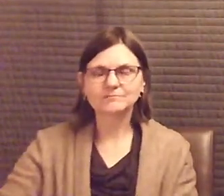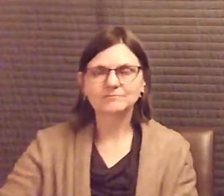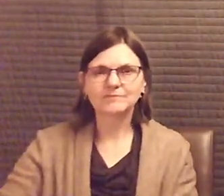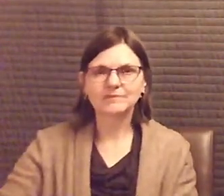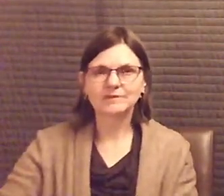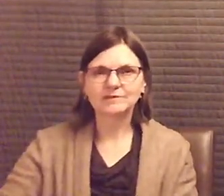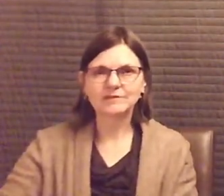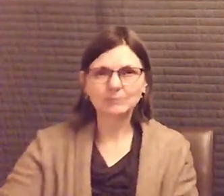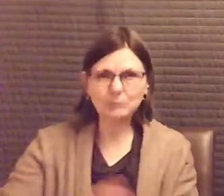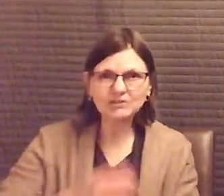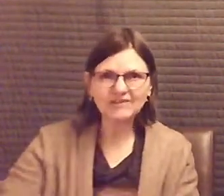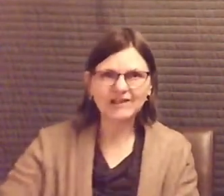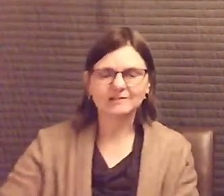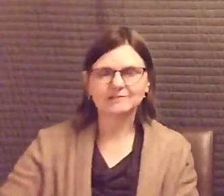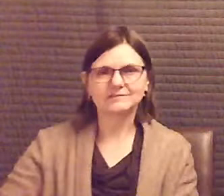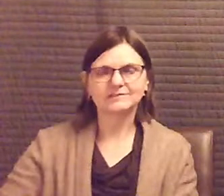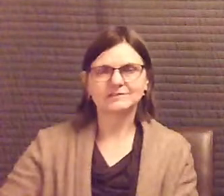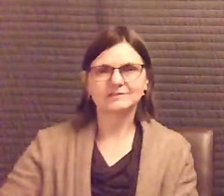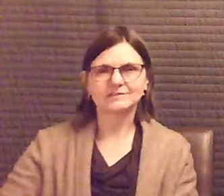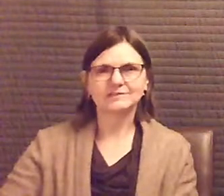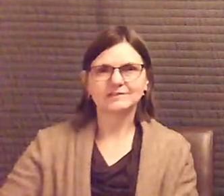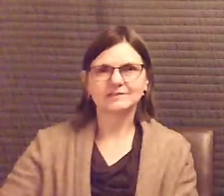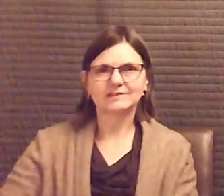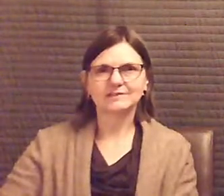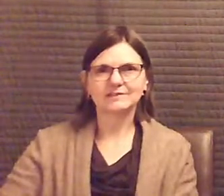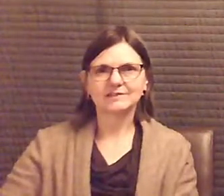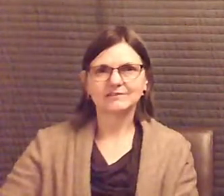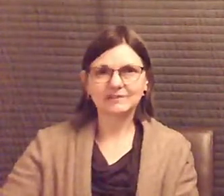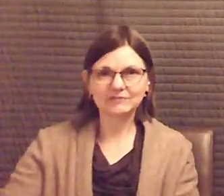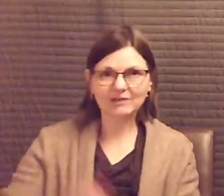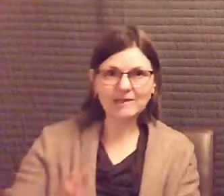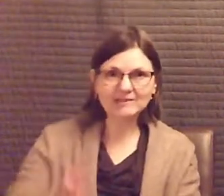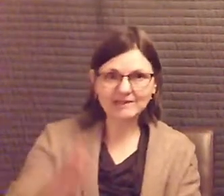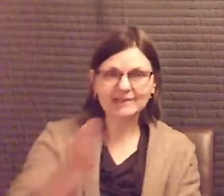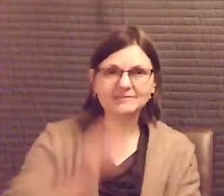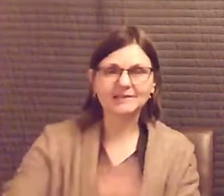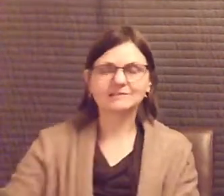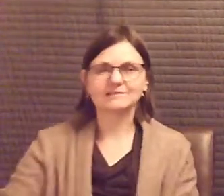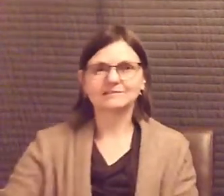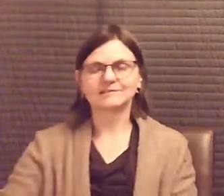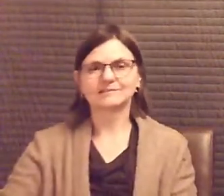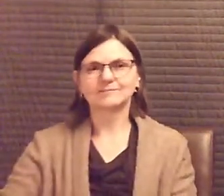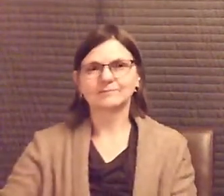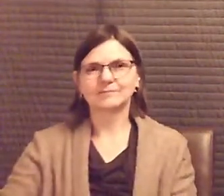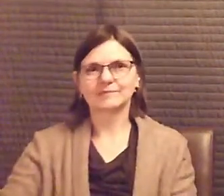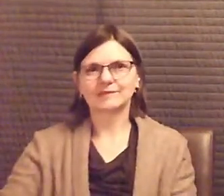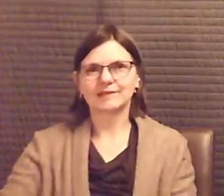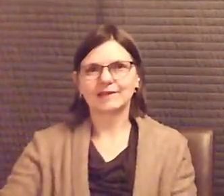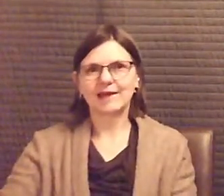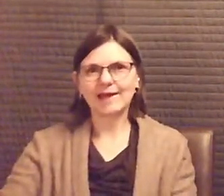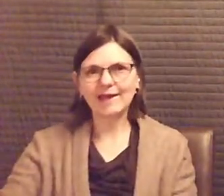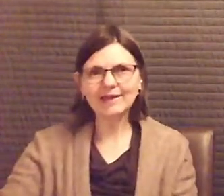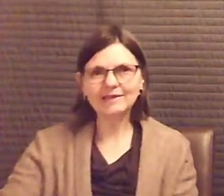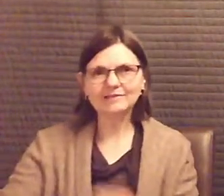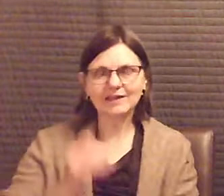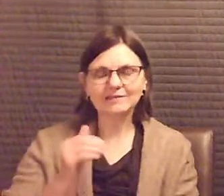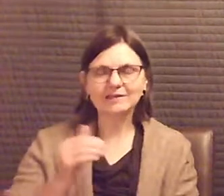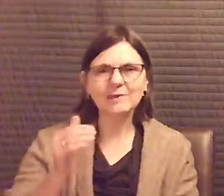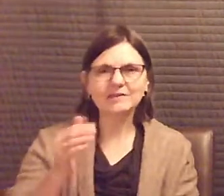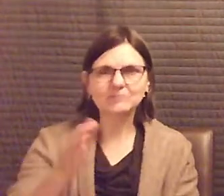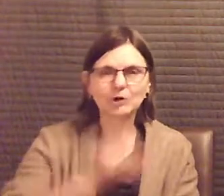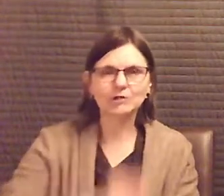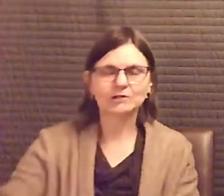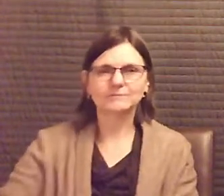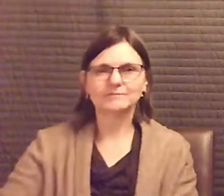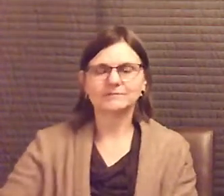hier haasten door dat moet hij dan windows easy but budget wat heeft de gemeente neerzette de church hij is en